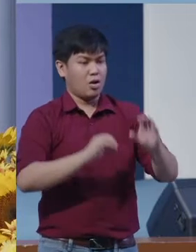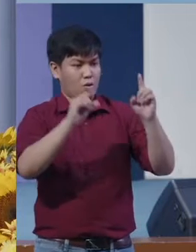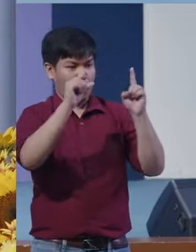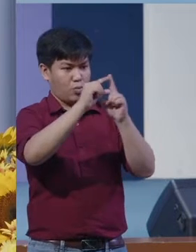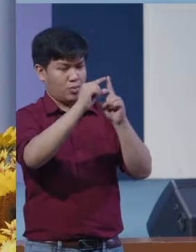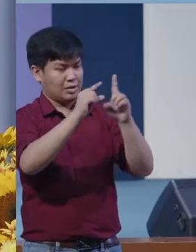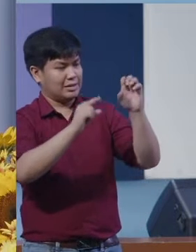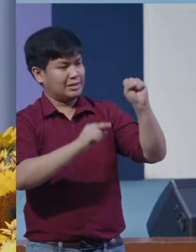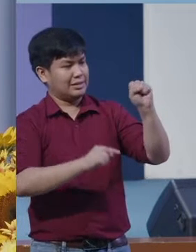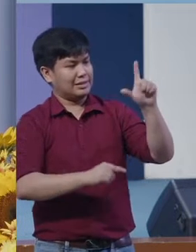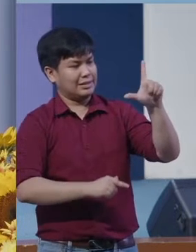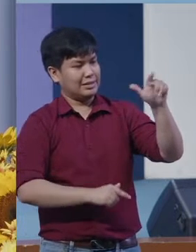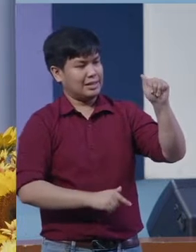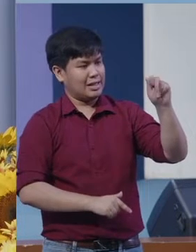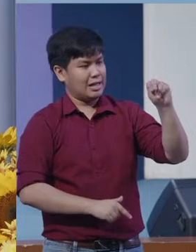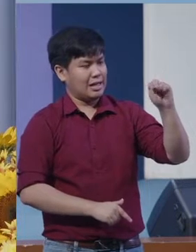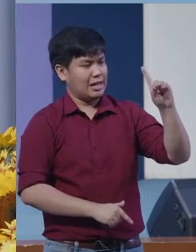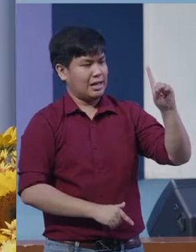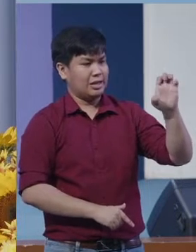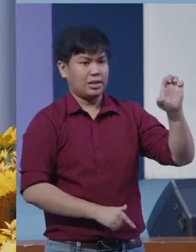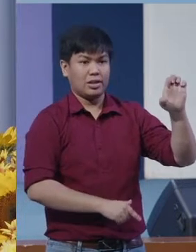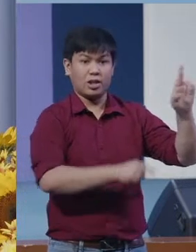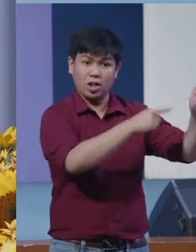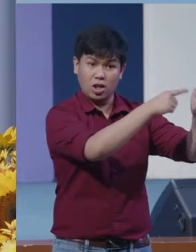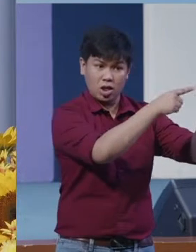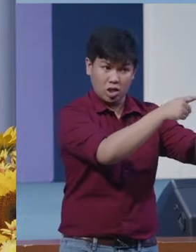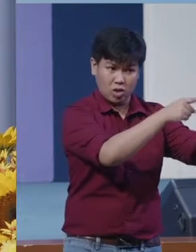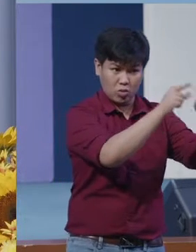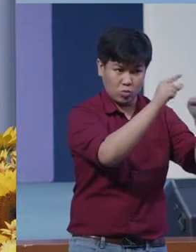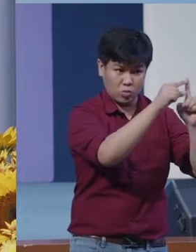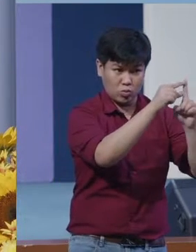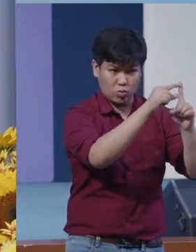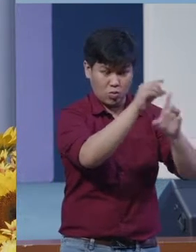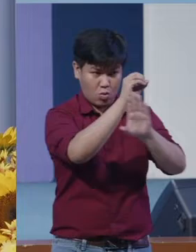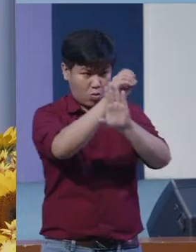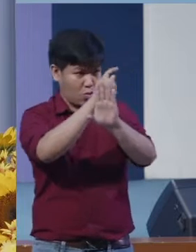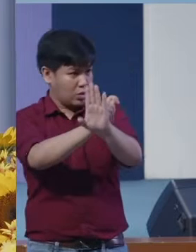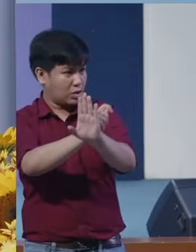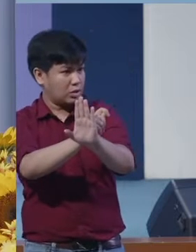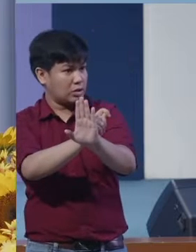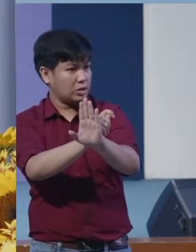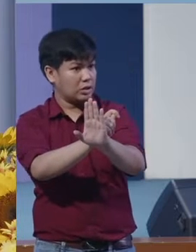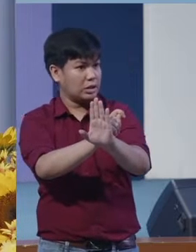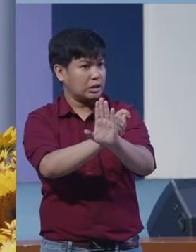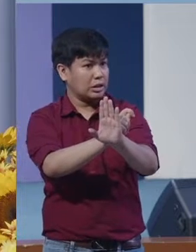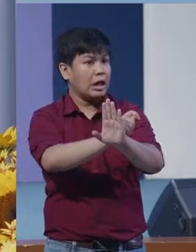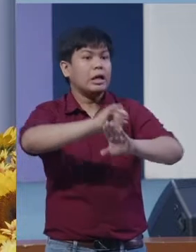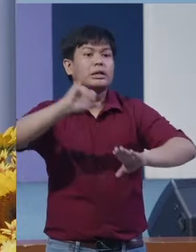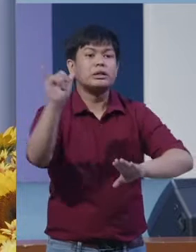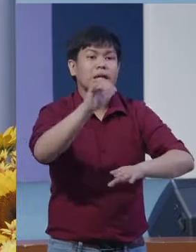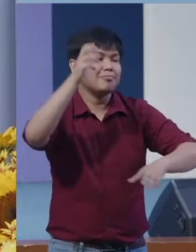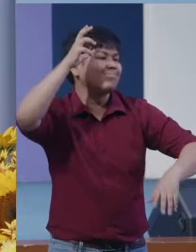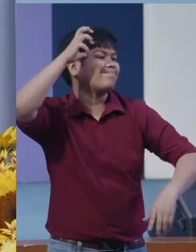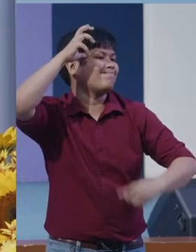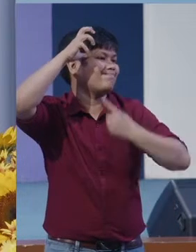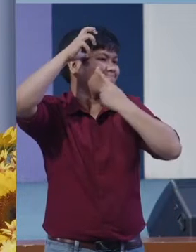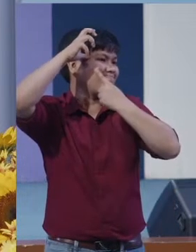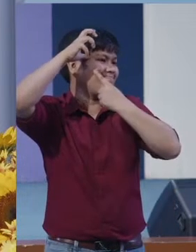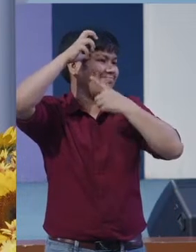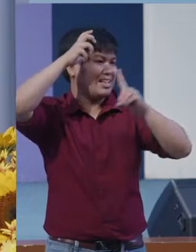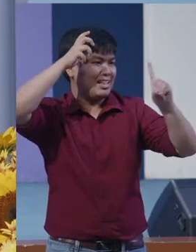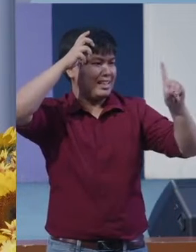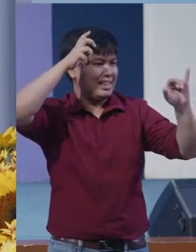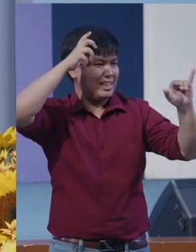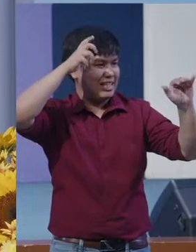slanderer sa ibang salin sa New Testament, yung salita pong yun ay diabolos. Ano yung